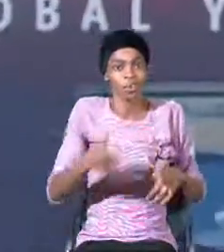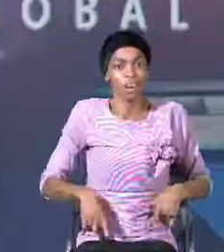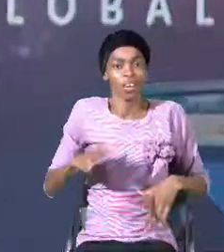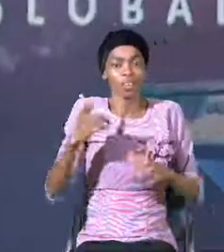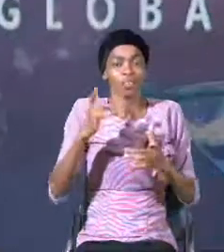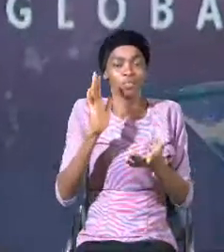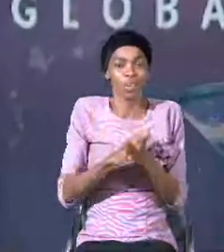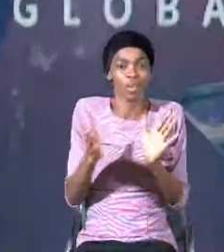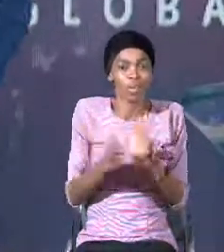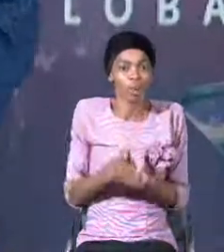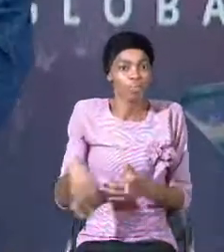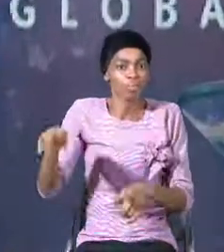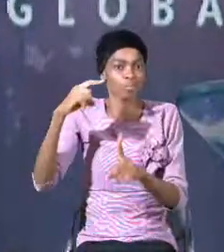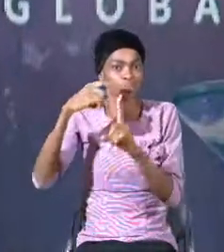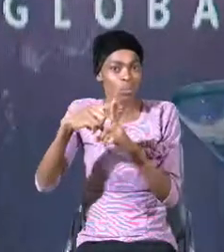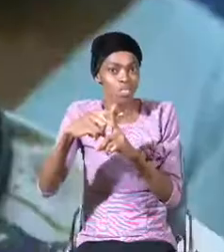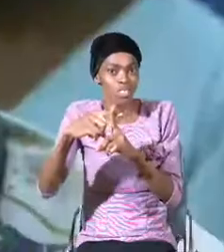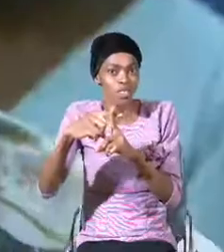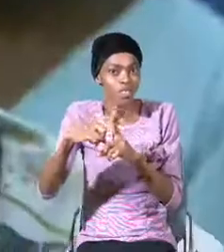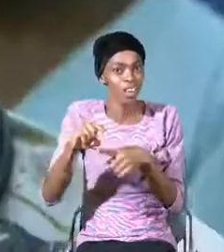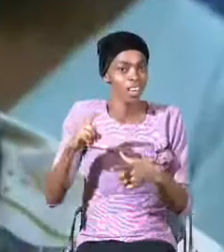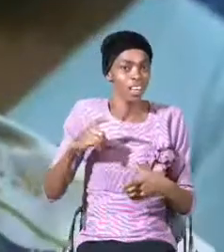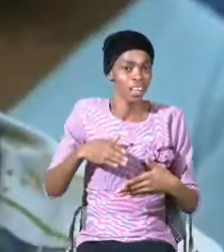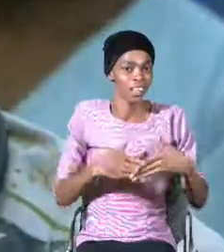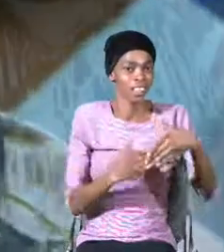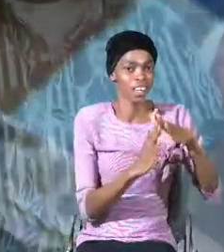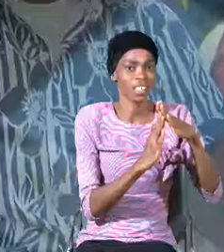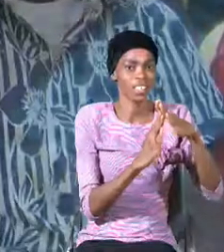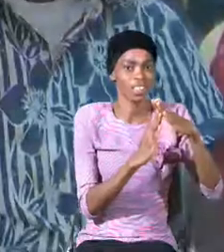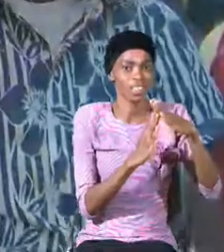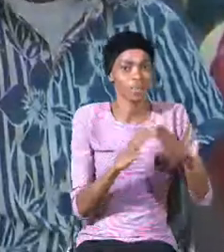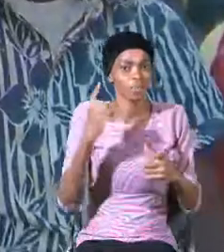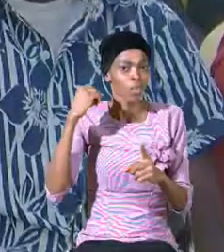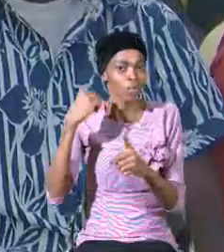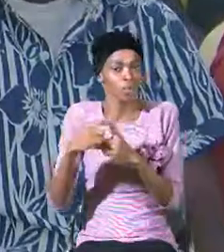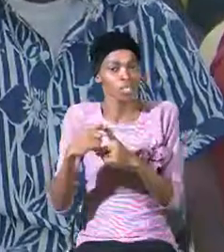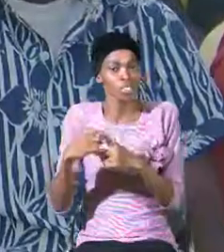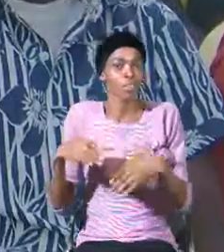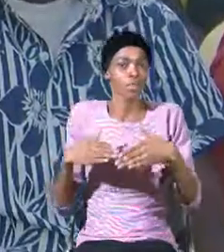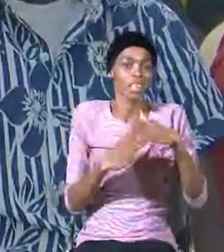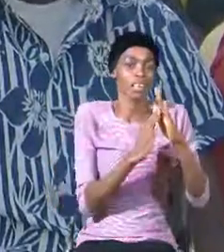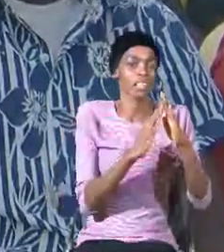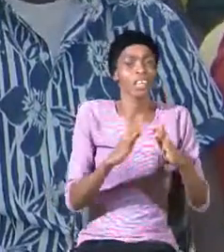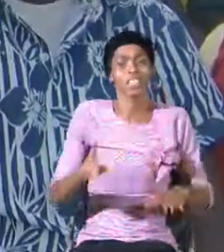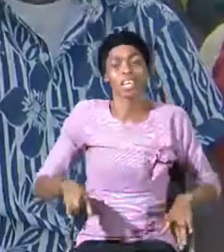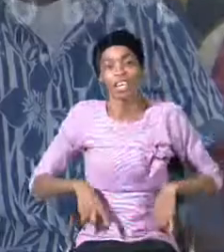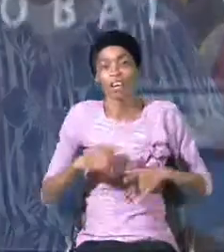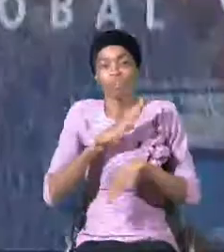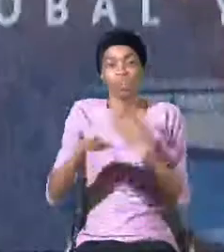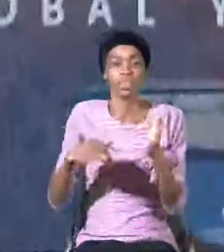devient positive. Ta vie est positivement dirigée. Une vie positivement